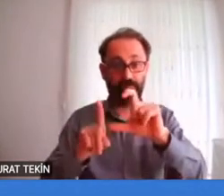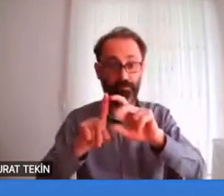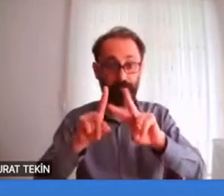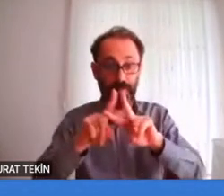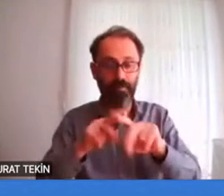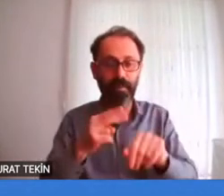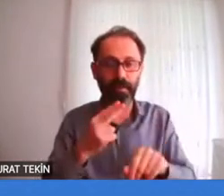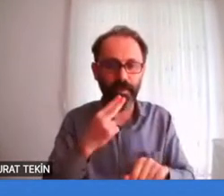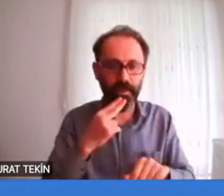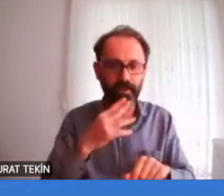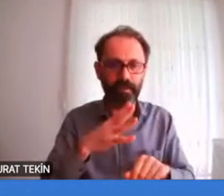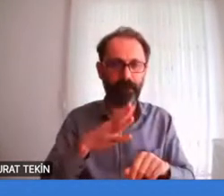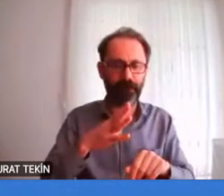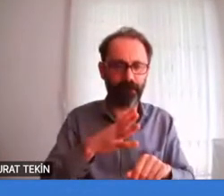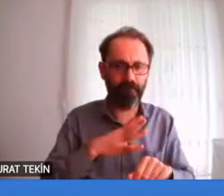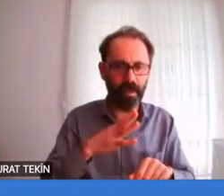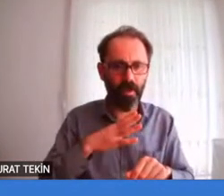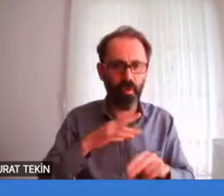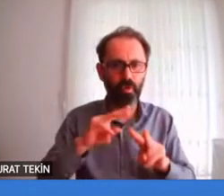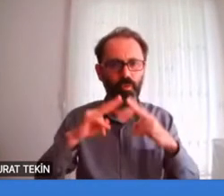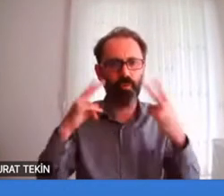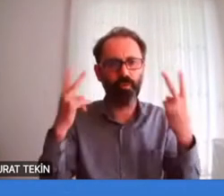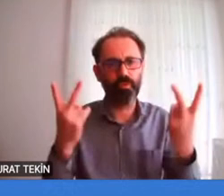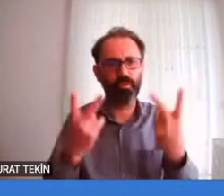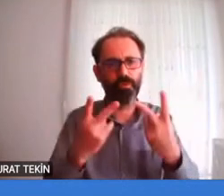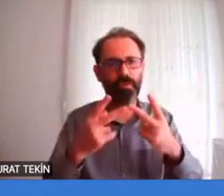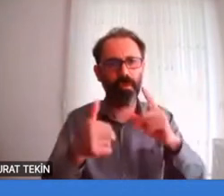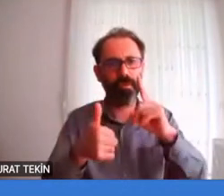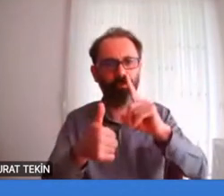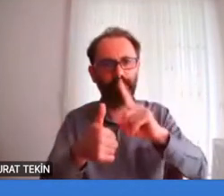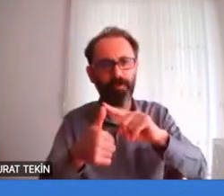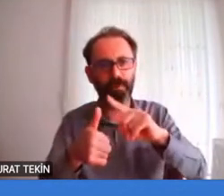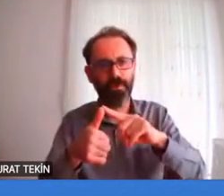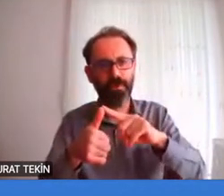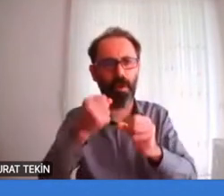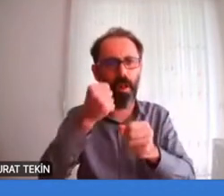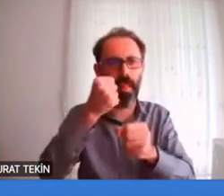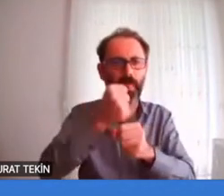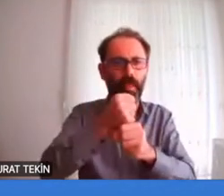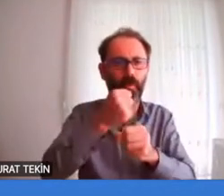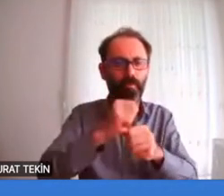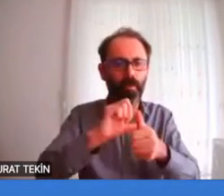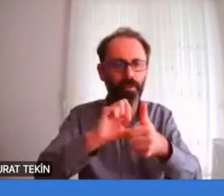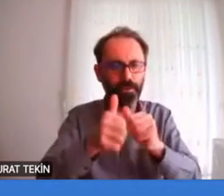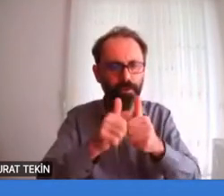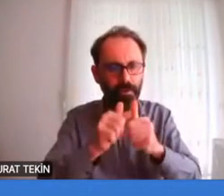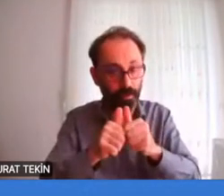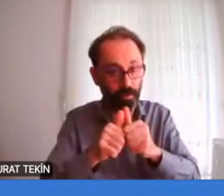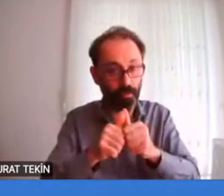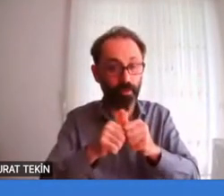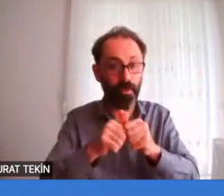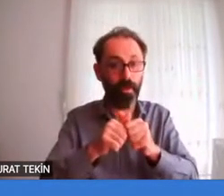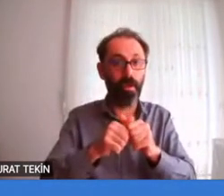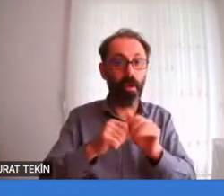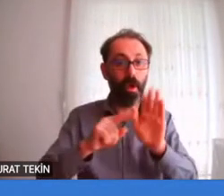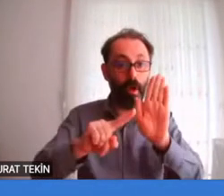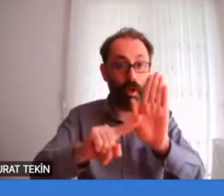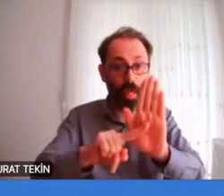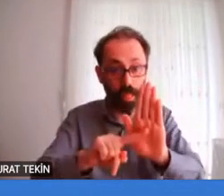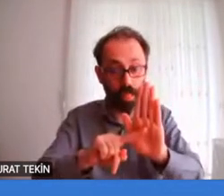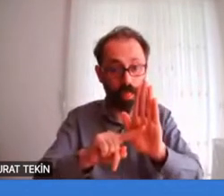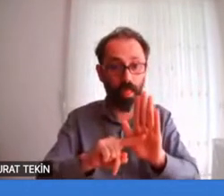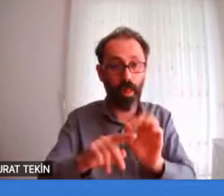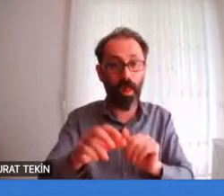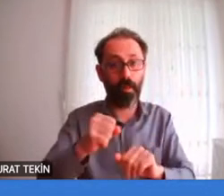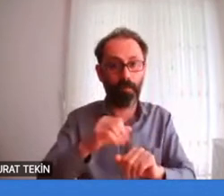bir sporcumuz olduğu için de arkadaşlar da onu örnek alıyorlar. Onun nasihatleri, tavsiyelerini